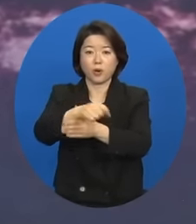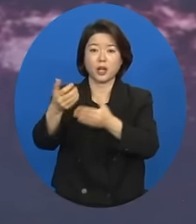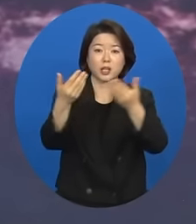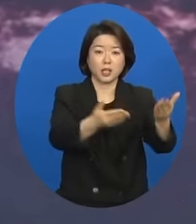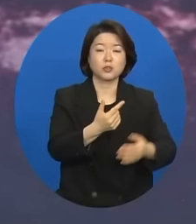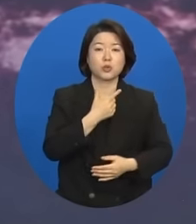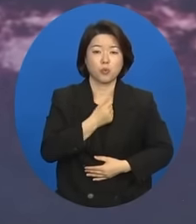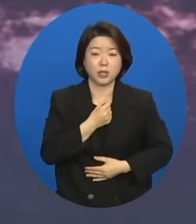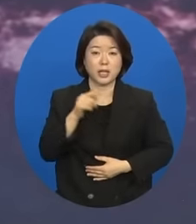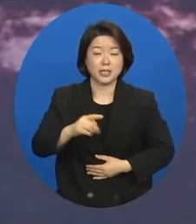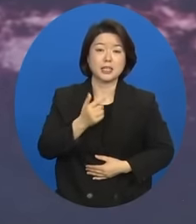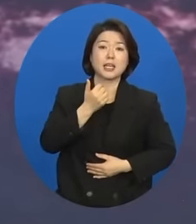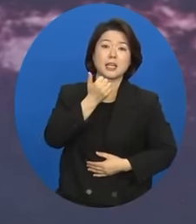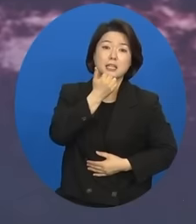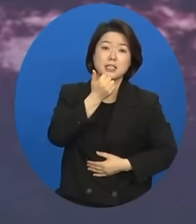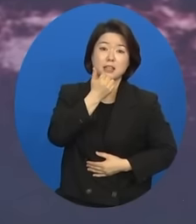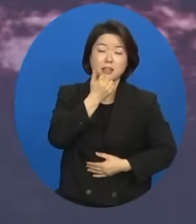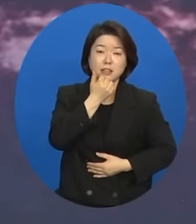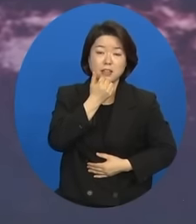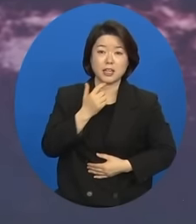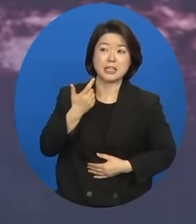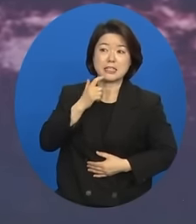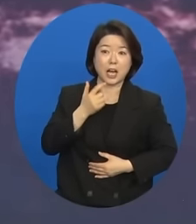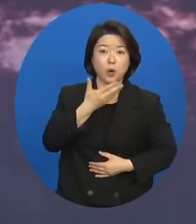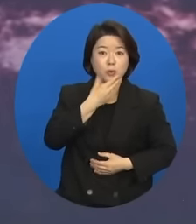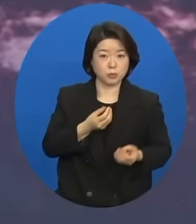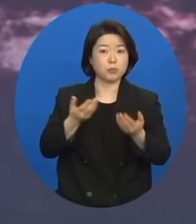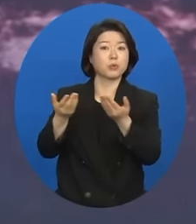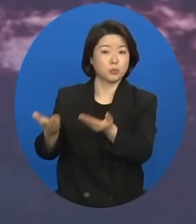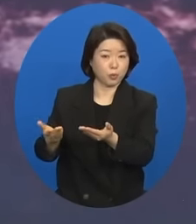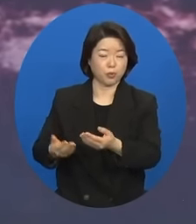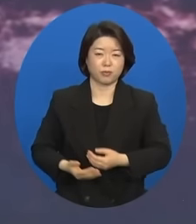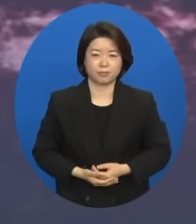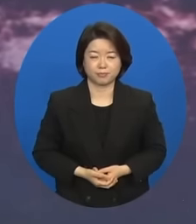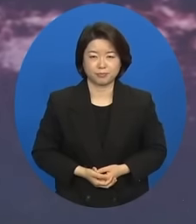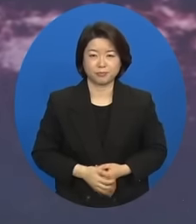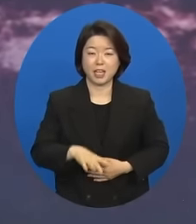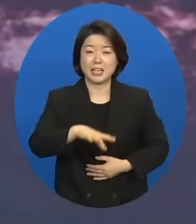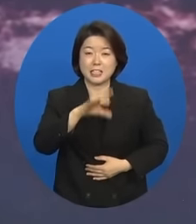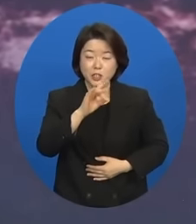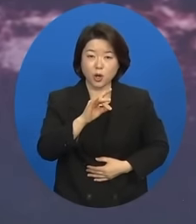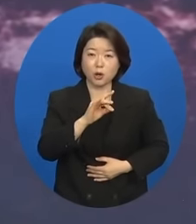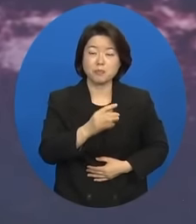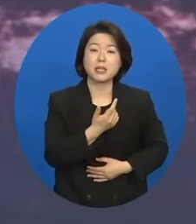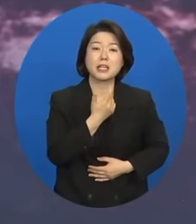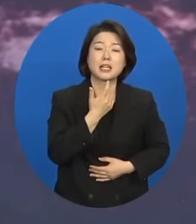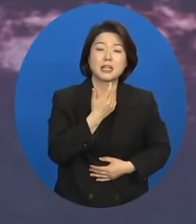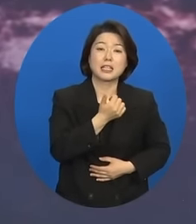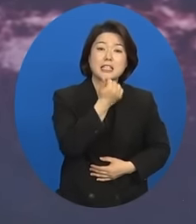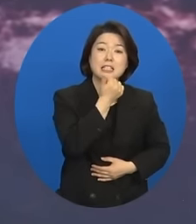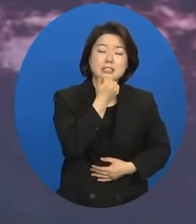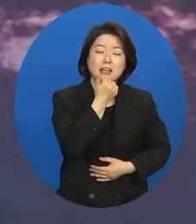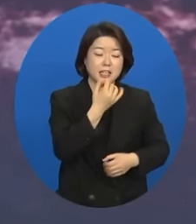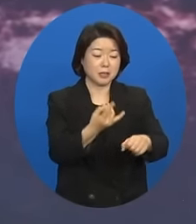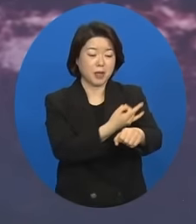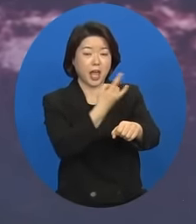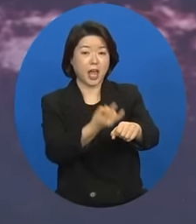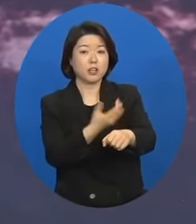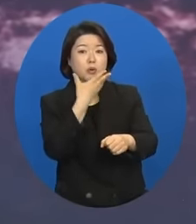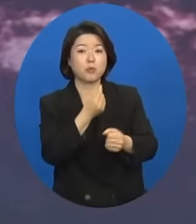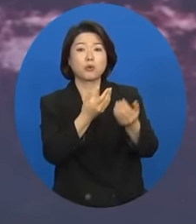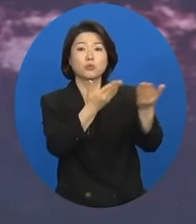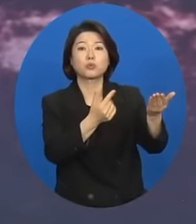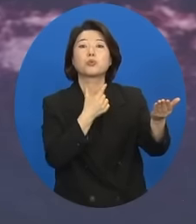이삭의 축복입니다 이삭의 축복 처음에 이삭이 야곱이 아니라 에서에게 축복을 하려고 했었죠 그런데